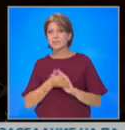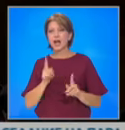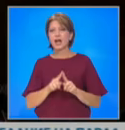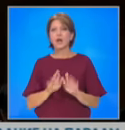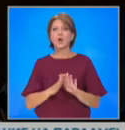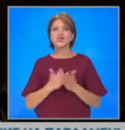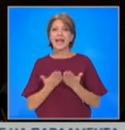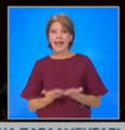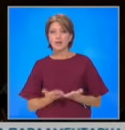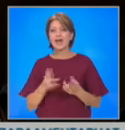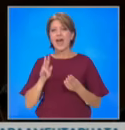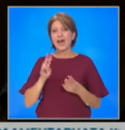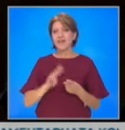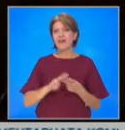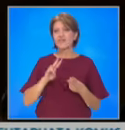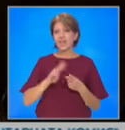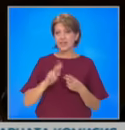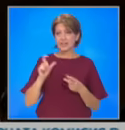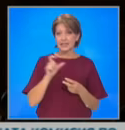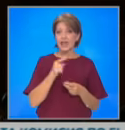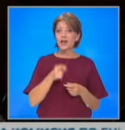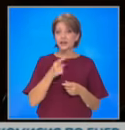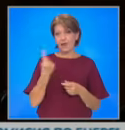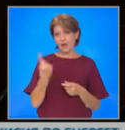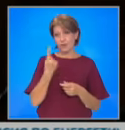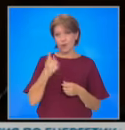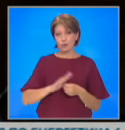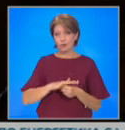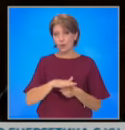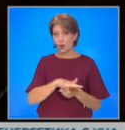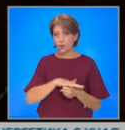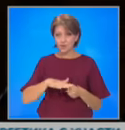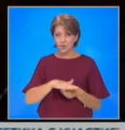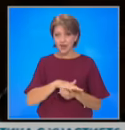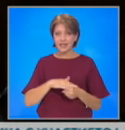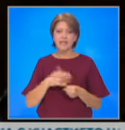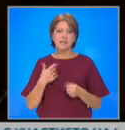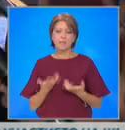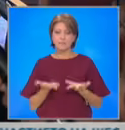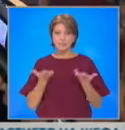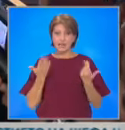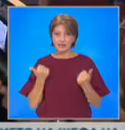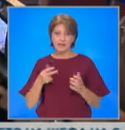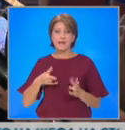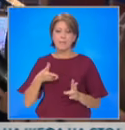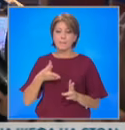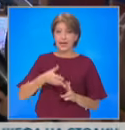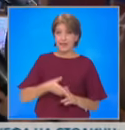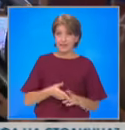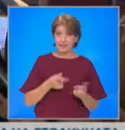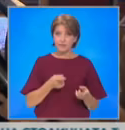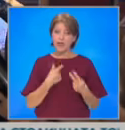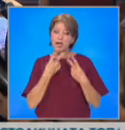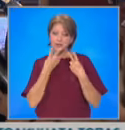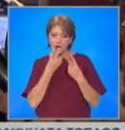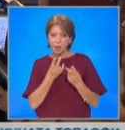на ВСС, това е основание, едно от основанията, които допускат предсрочно прекратяване на мандата. Ще го видя внимателно,